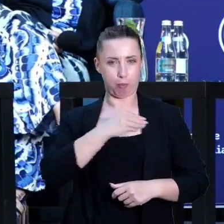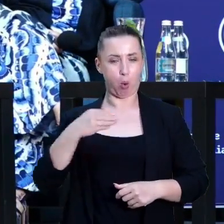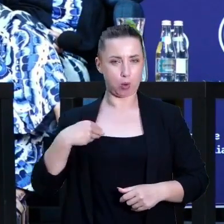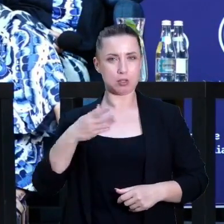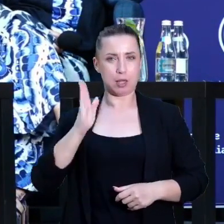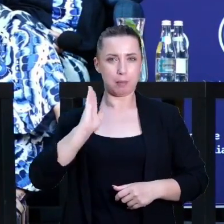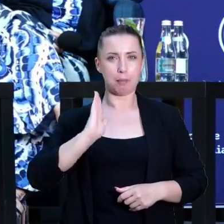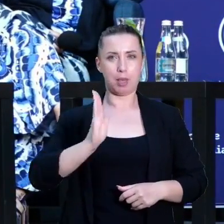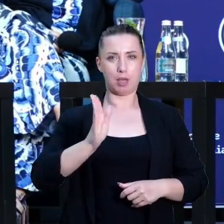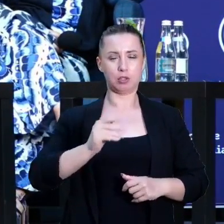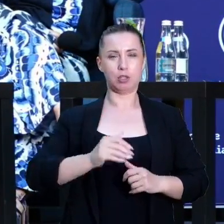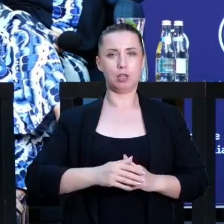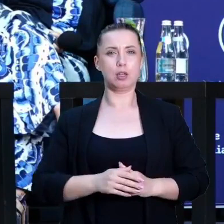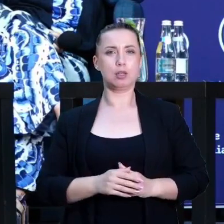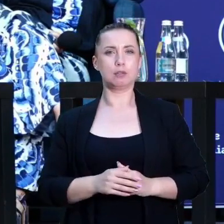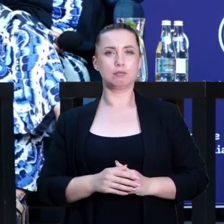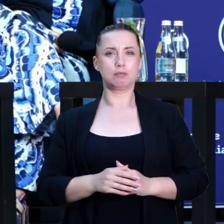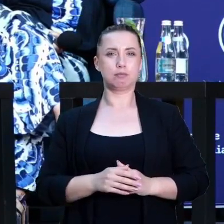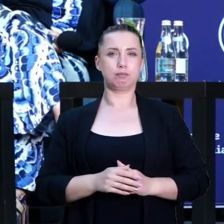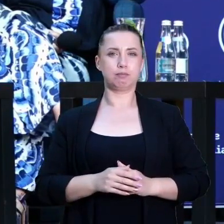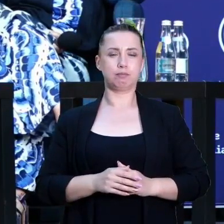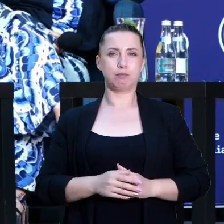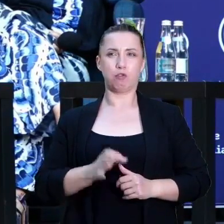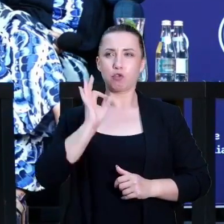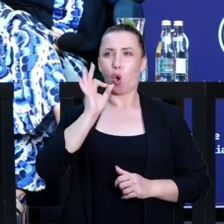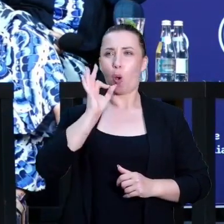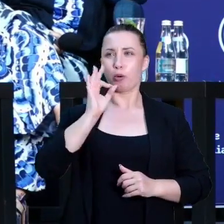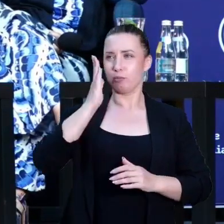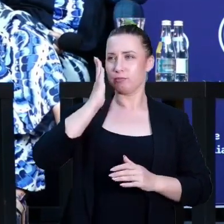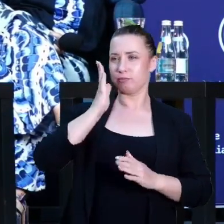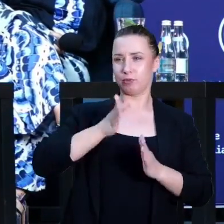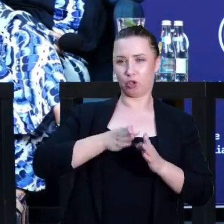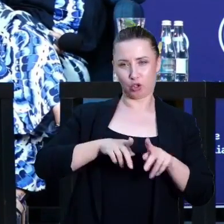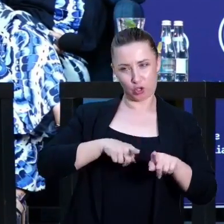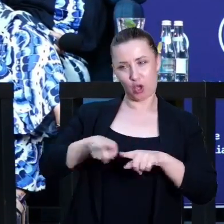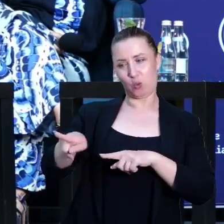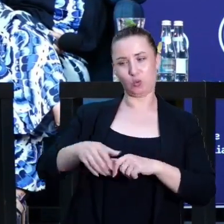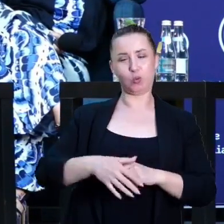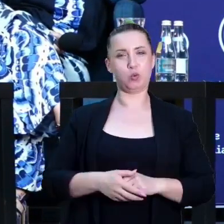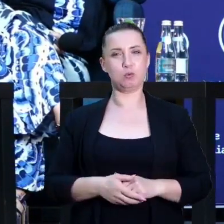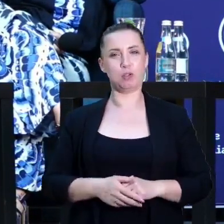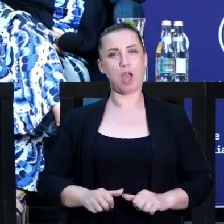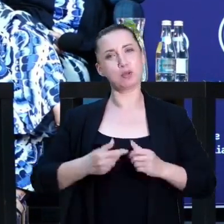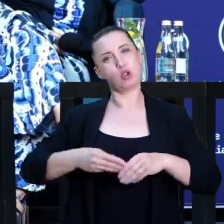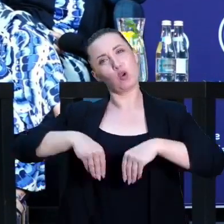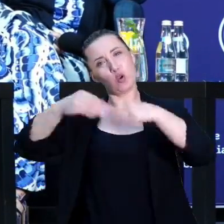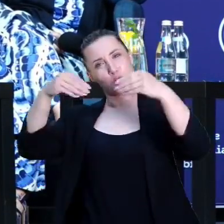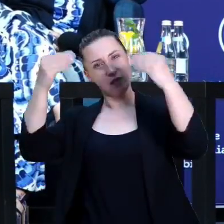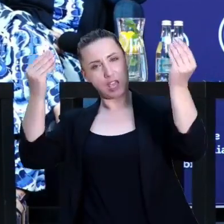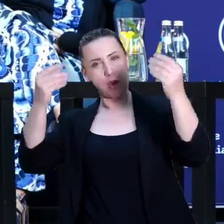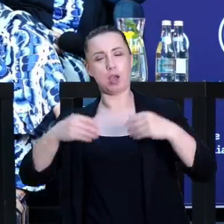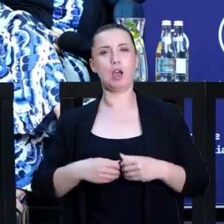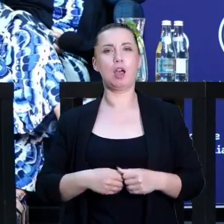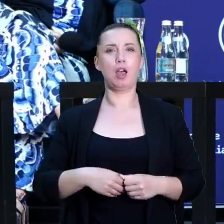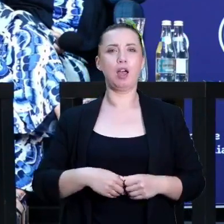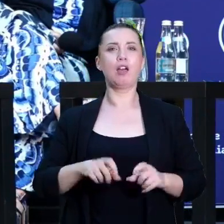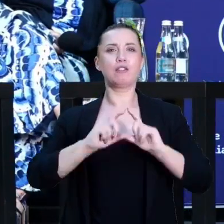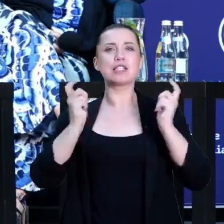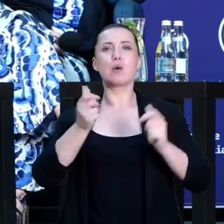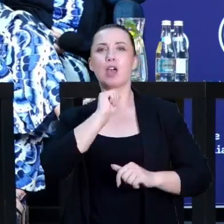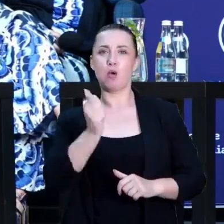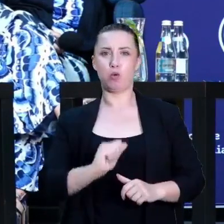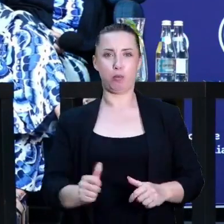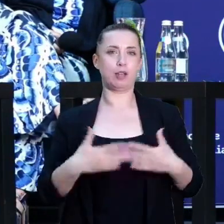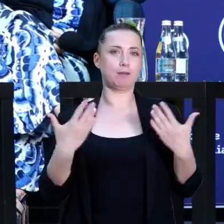kraju jakby szła w dobrą stronę, rozwijała się w takim kierunku, w jakim to idzie w cywilizowanym